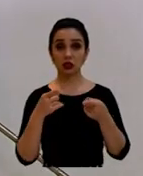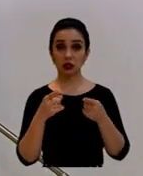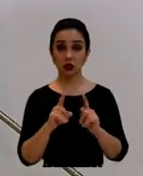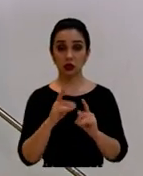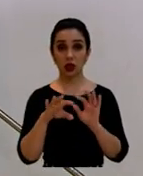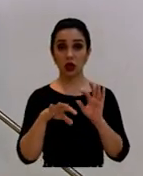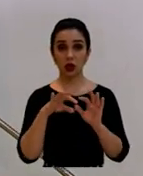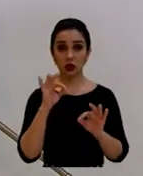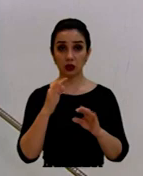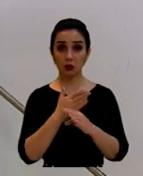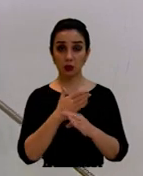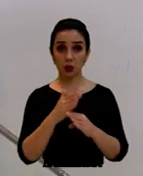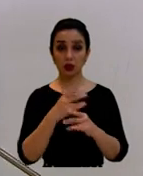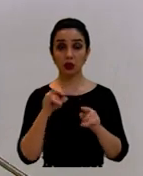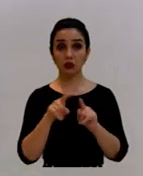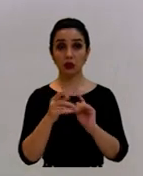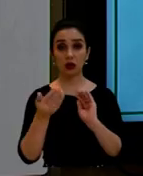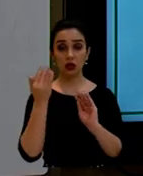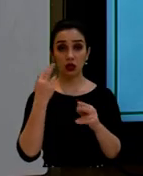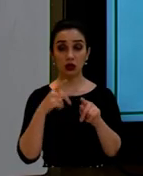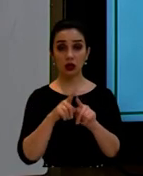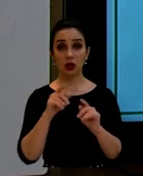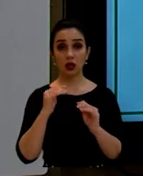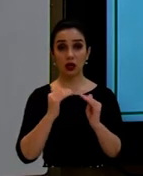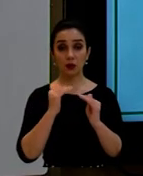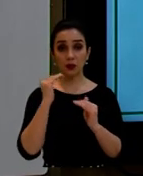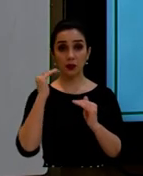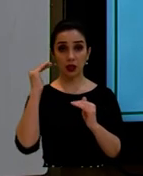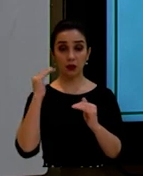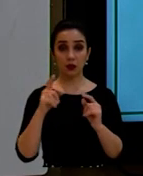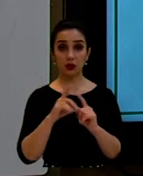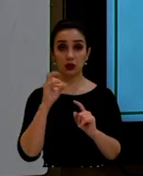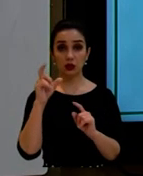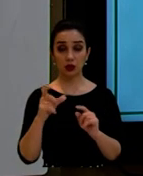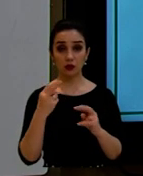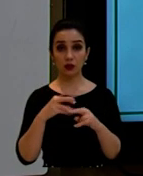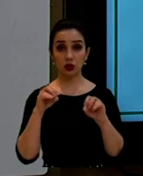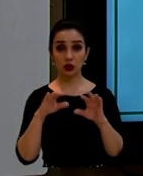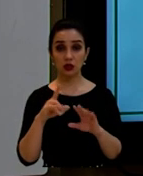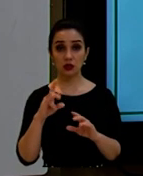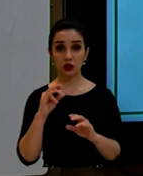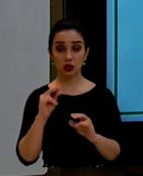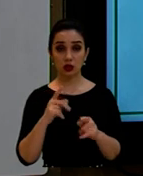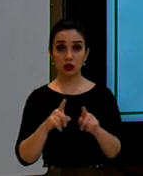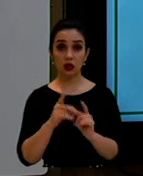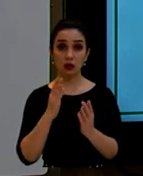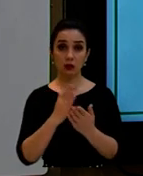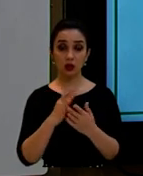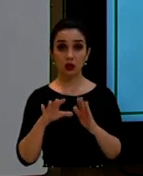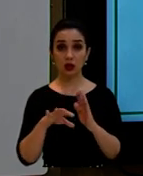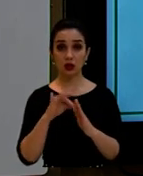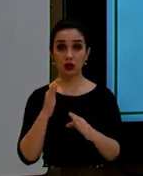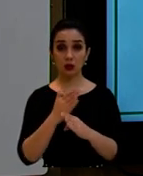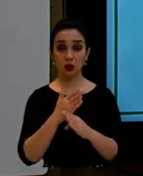естественный отбор. На ранних этапах эволюции человека решающее значение имел